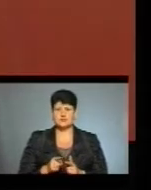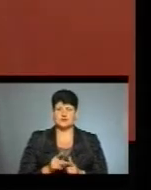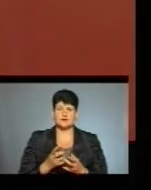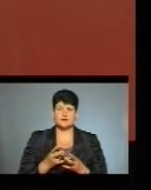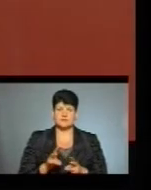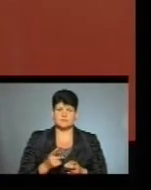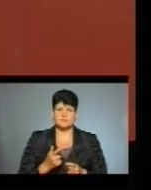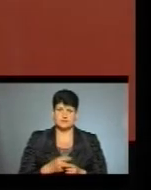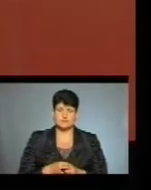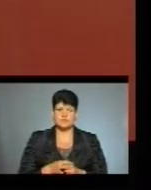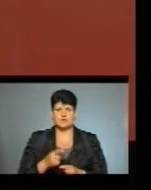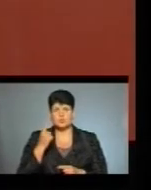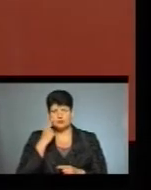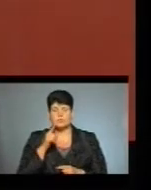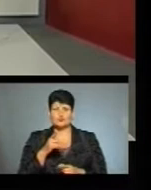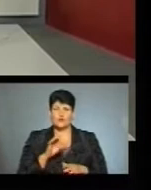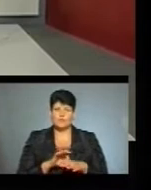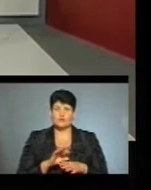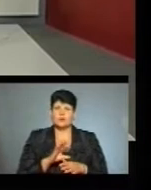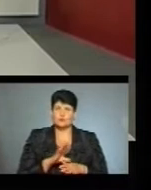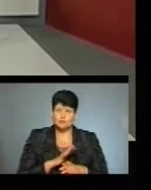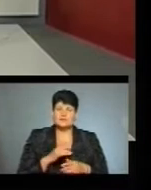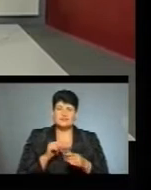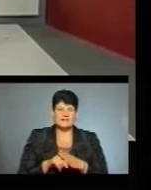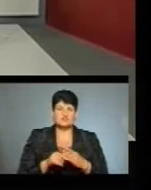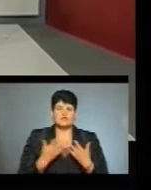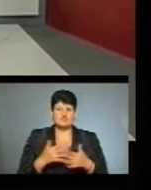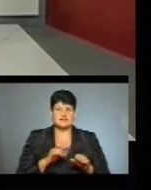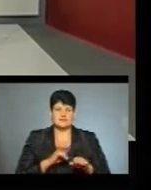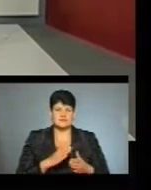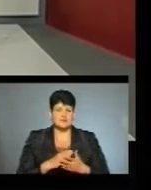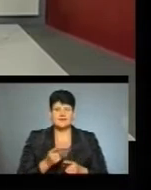перехворіла правцем, і вона вже захищена на все життя. Це не так.